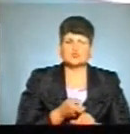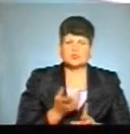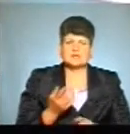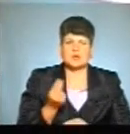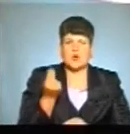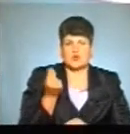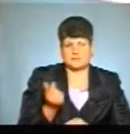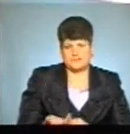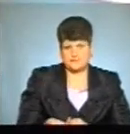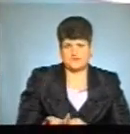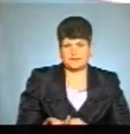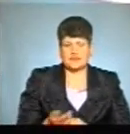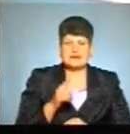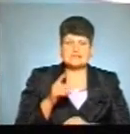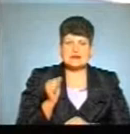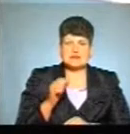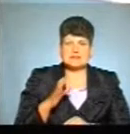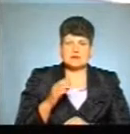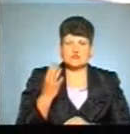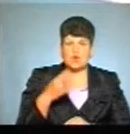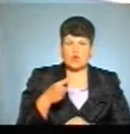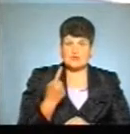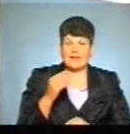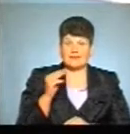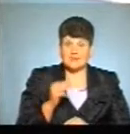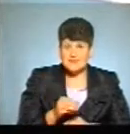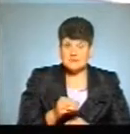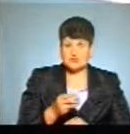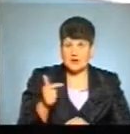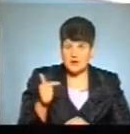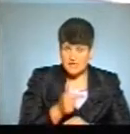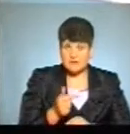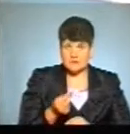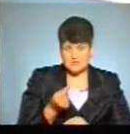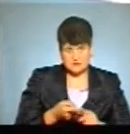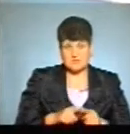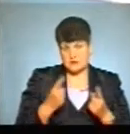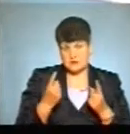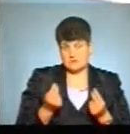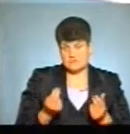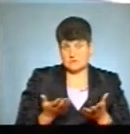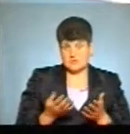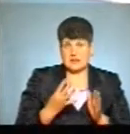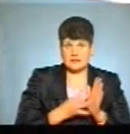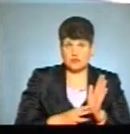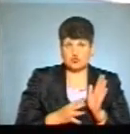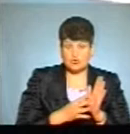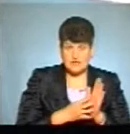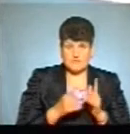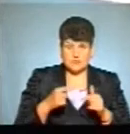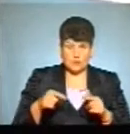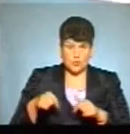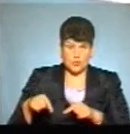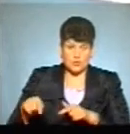грошова застава. Якби то не було 41 370 гривень, це, ну, тобто, це є кошти. Тобто, там на 199 мажоритарних округів по